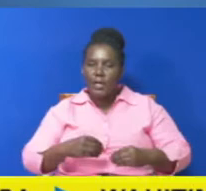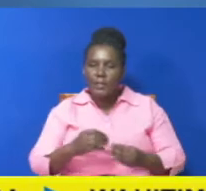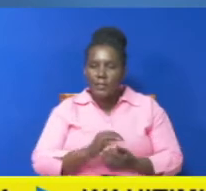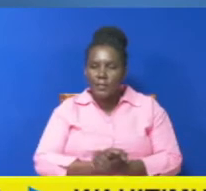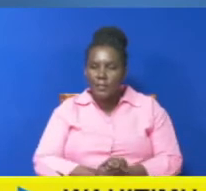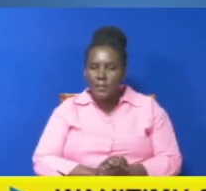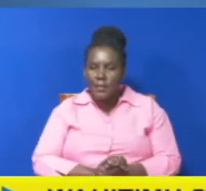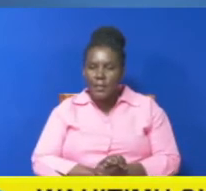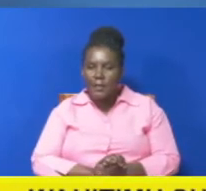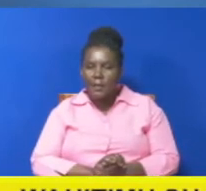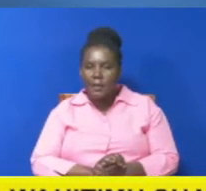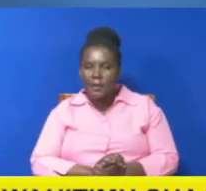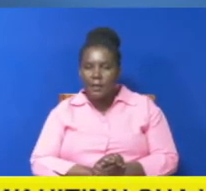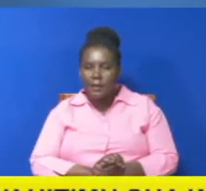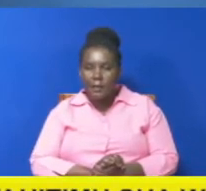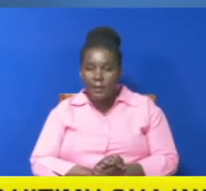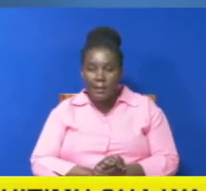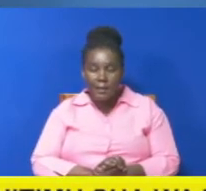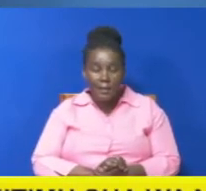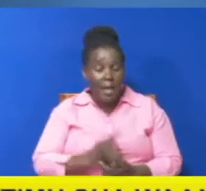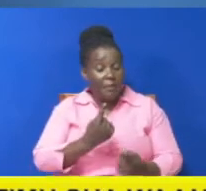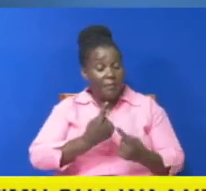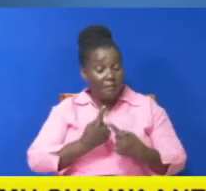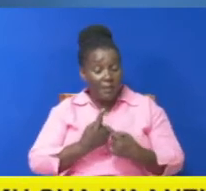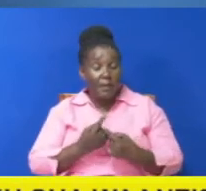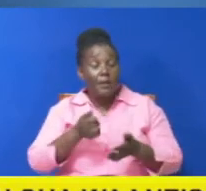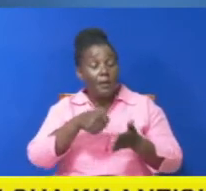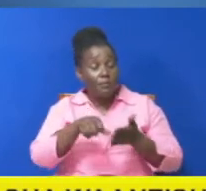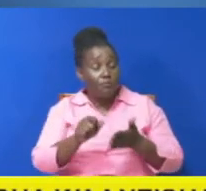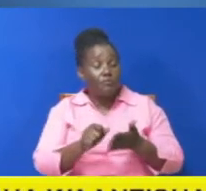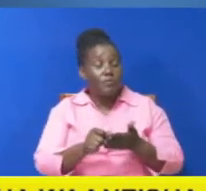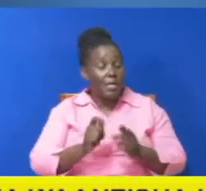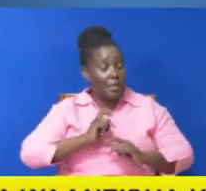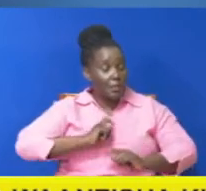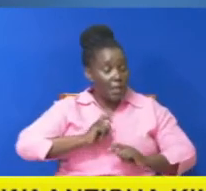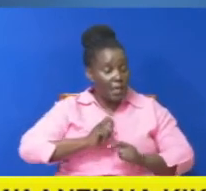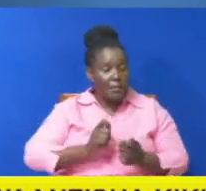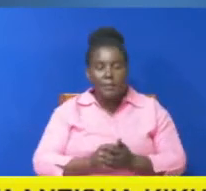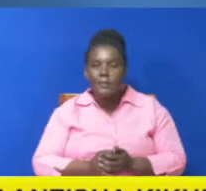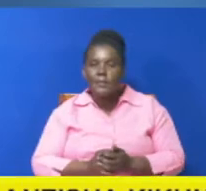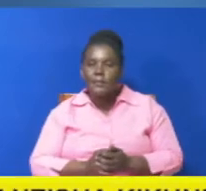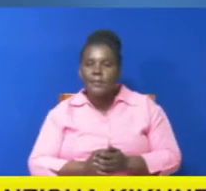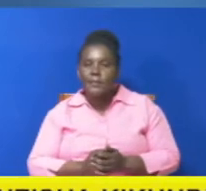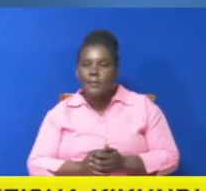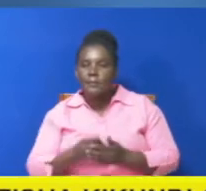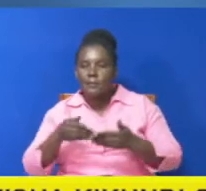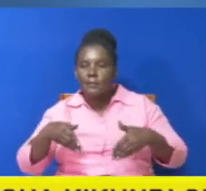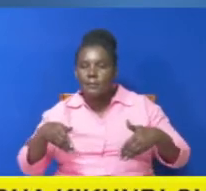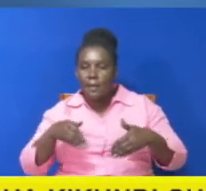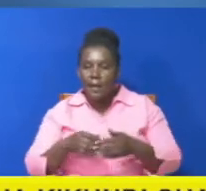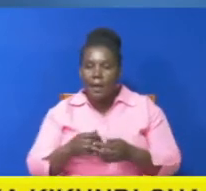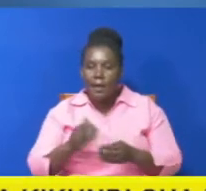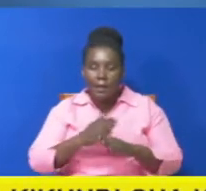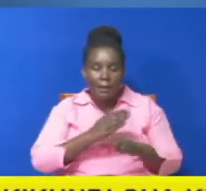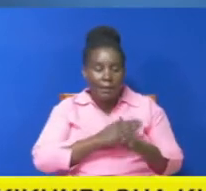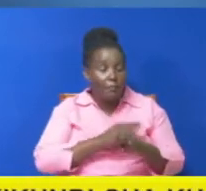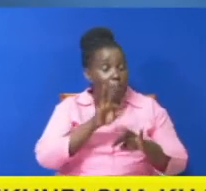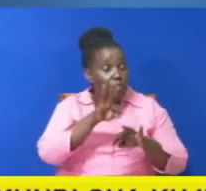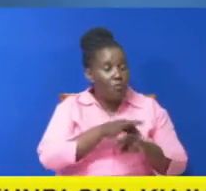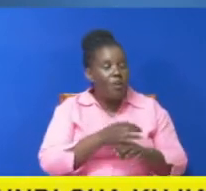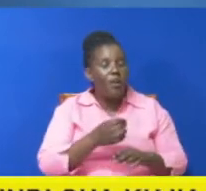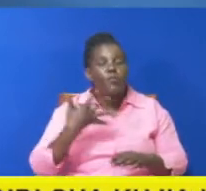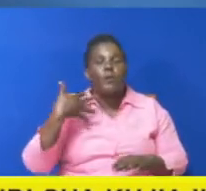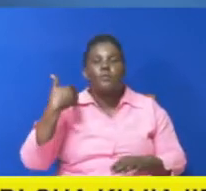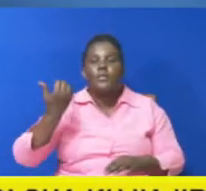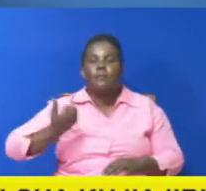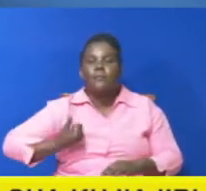kaja kwa mtu mwenye mbinu ishamvurisha kununulia tai yule. Nulie kiatu yule. Sasa mke wangu nimesifiwa, maana siku hizi mtu kama hujamuosha mwita mke. Mke wangu nimesifiwa, mke